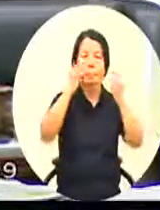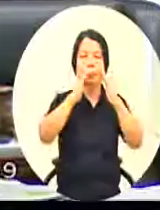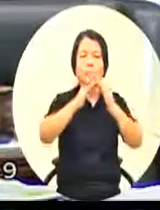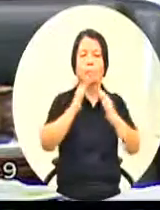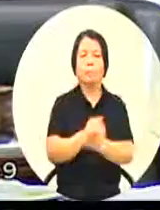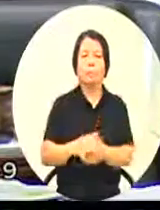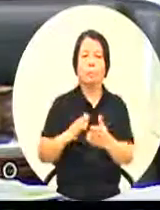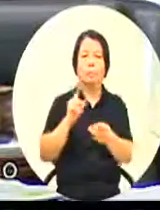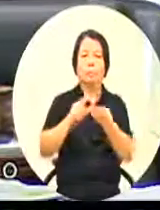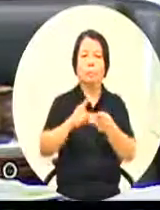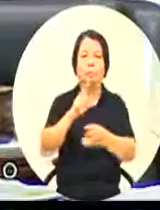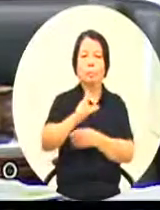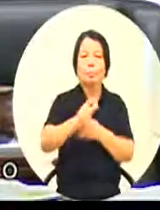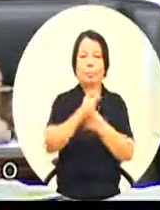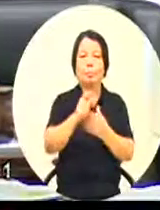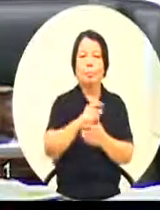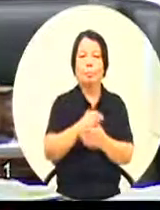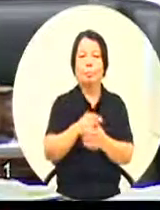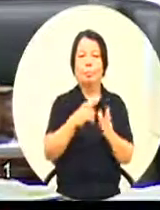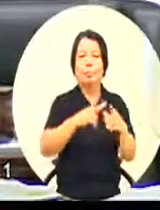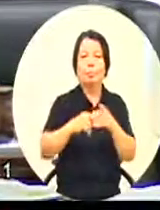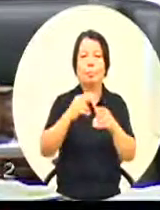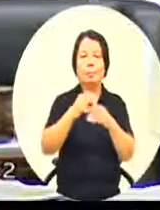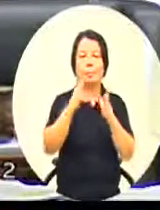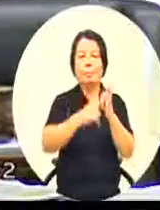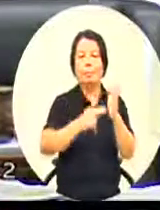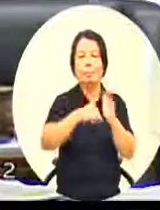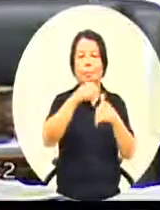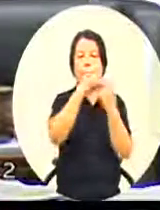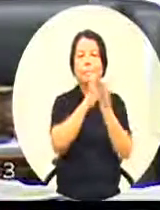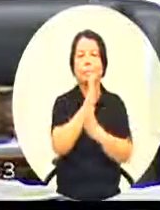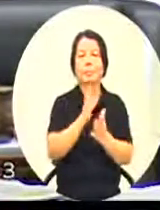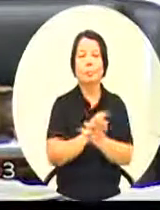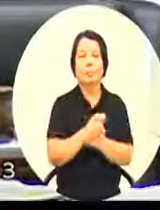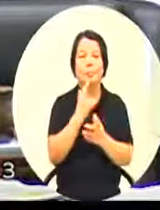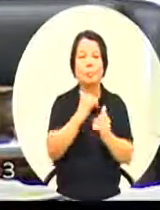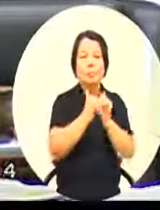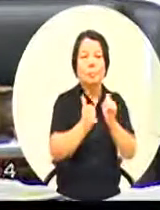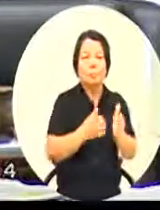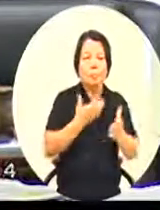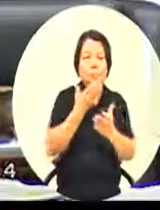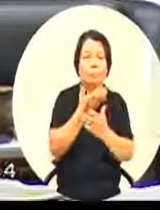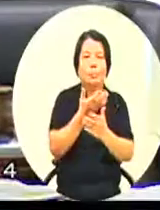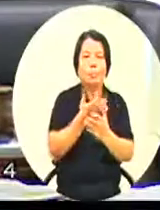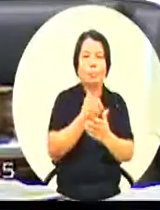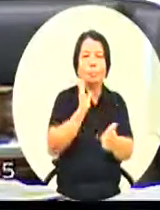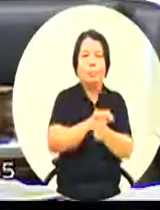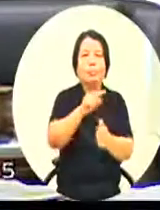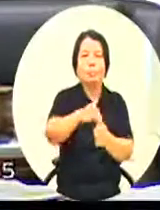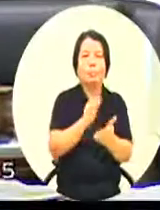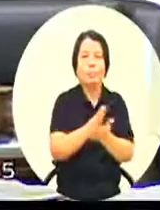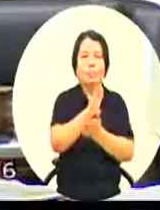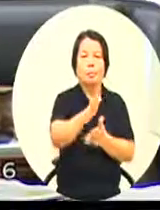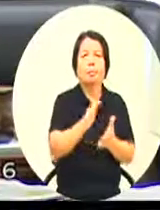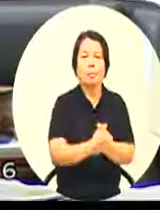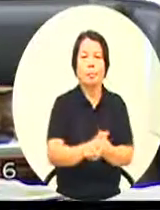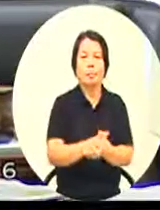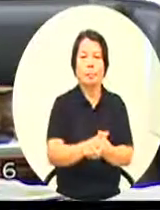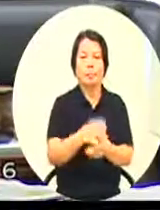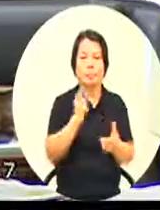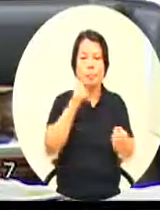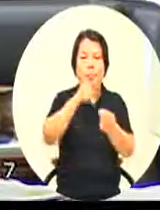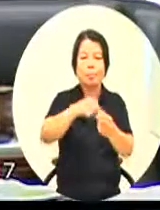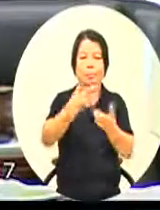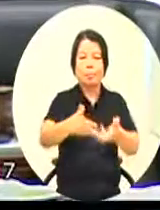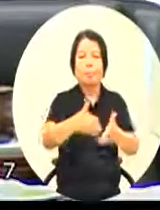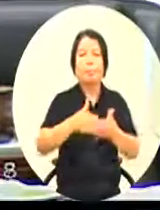个幸福城市哈，然后融入社区哈，我觉得这很重要哈，这一个未来走的方向是很重